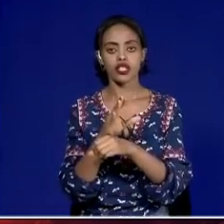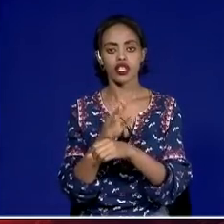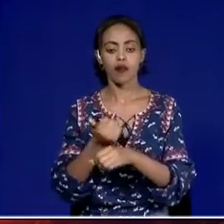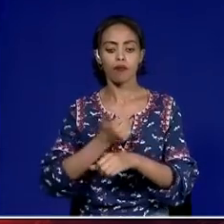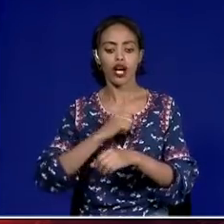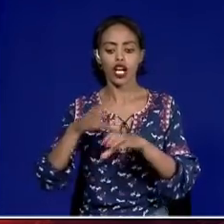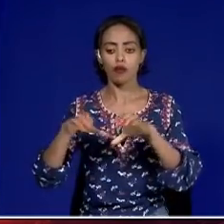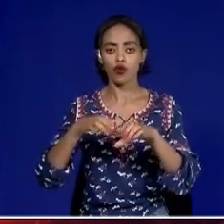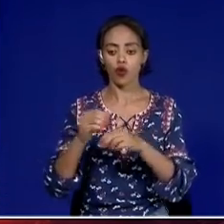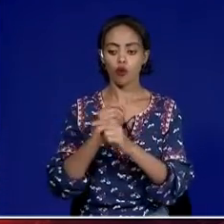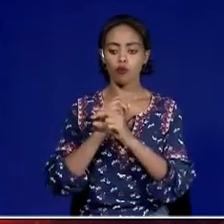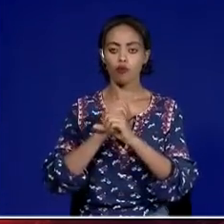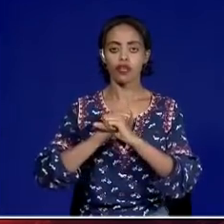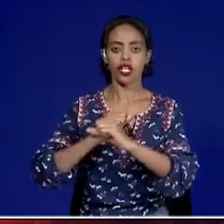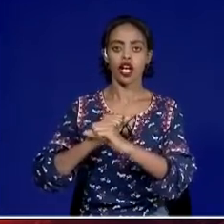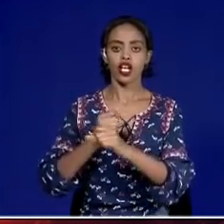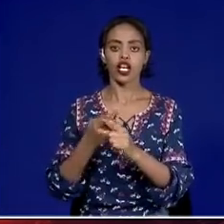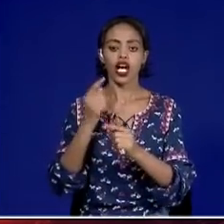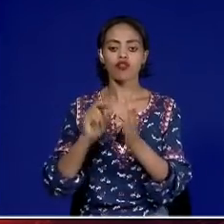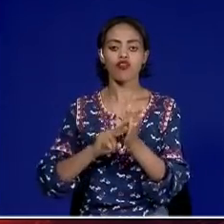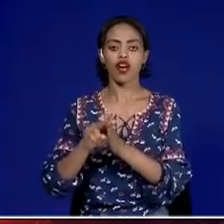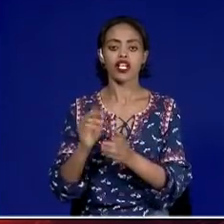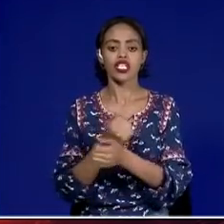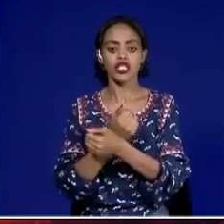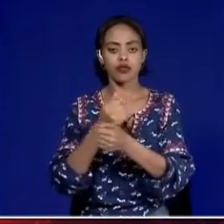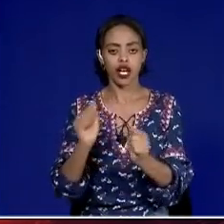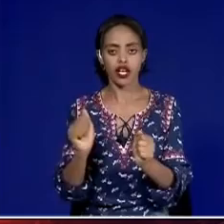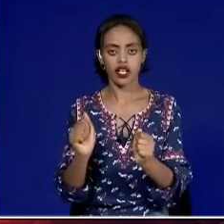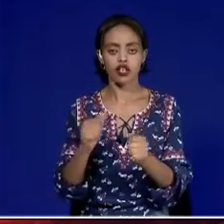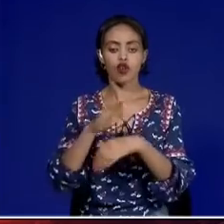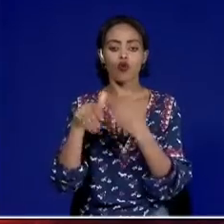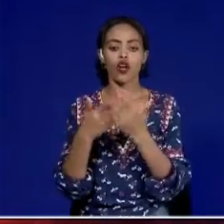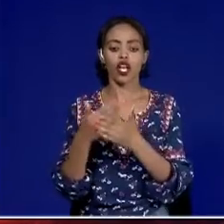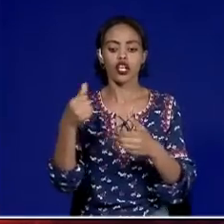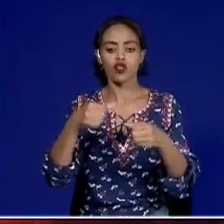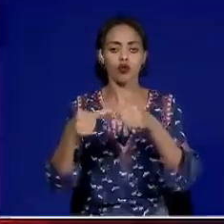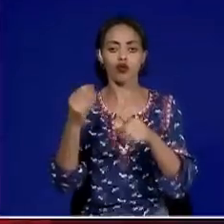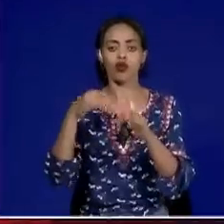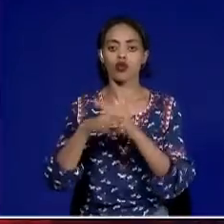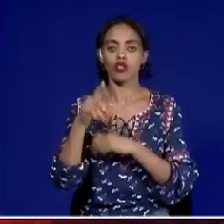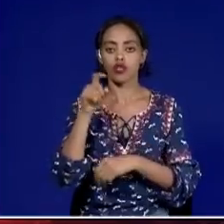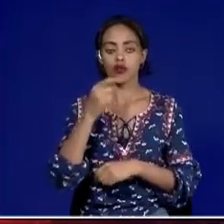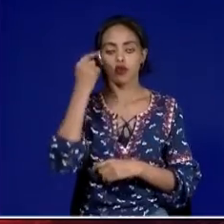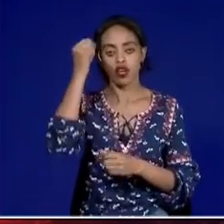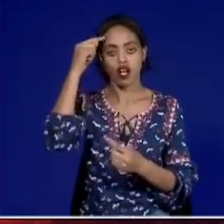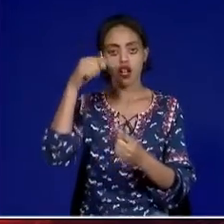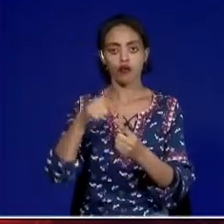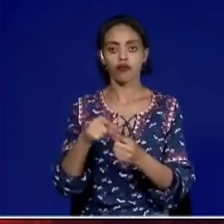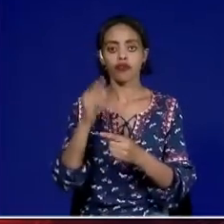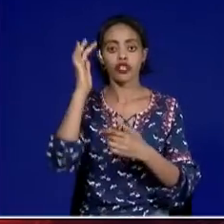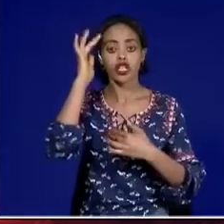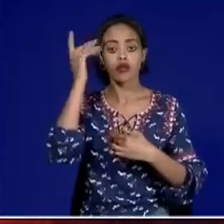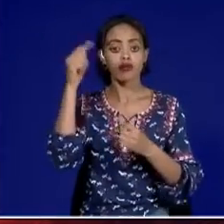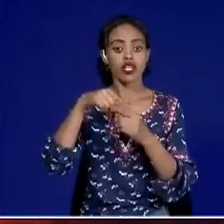ባዕልና ብንገብሮ ምክልኻልን ያው ካብዚ ቫይረስ ንምድሓን ኩላትና እጃምና ክነውፍ እቲ ዋና ዕላምኡ ሕማም ክስካዕ